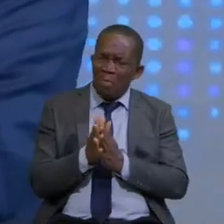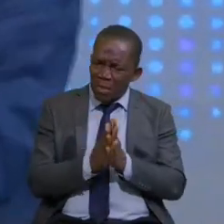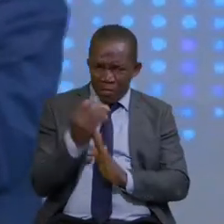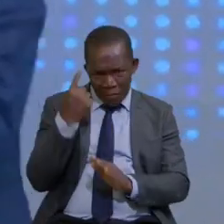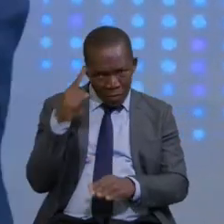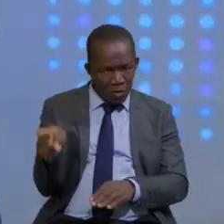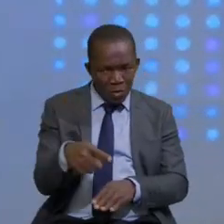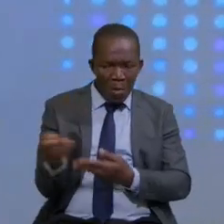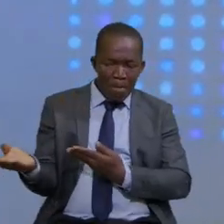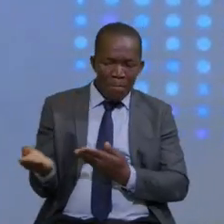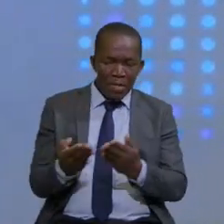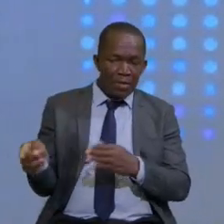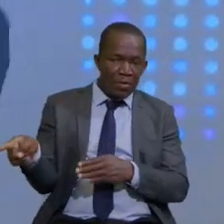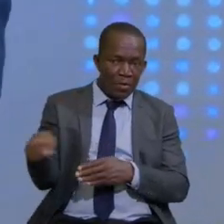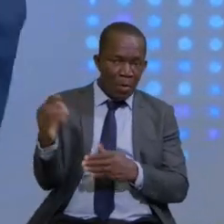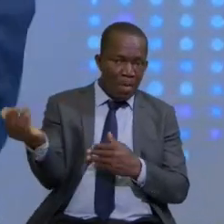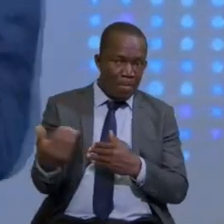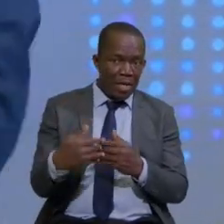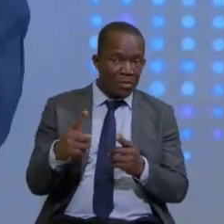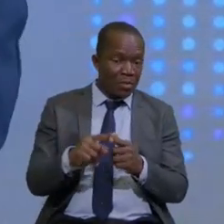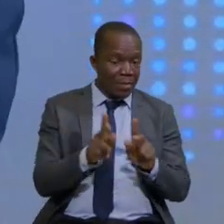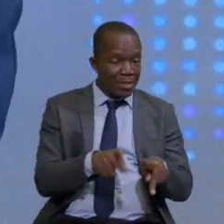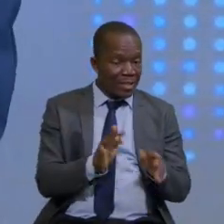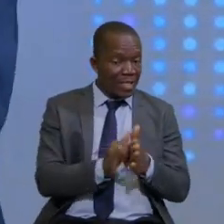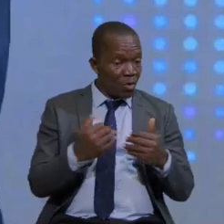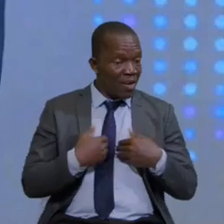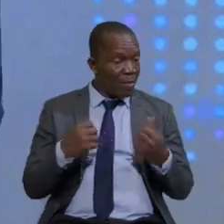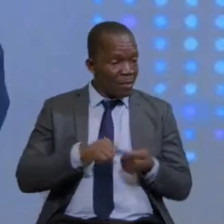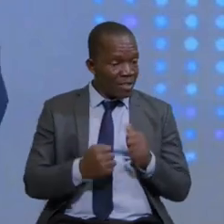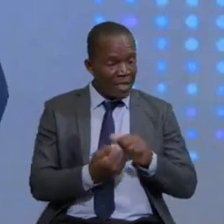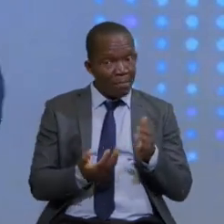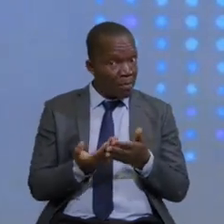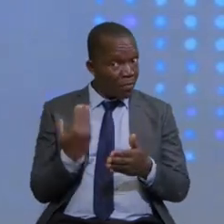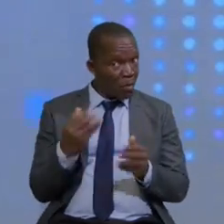cette personne avec qui vous avez de problèmes. Et le